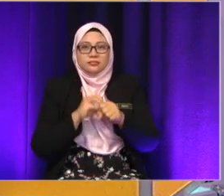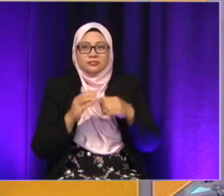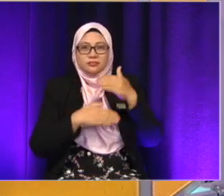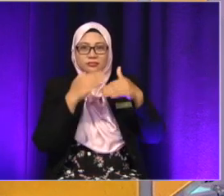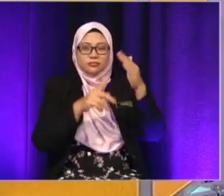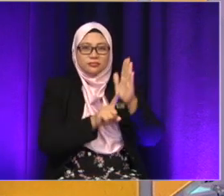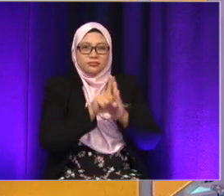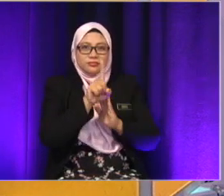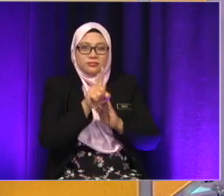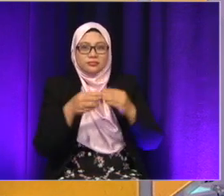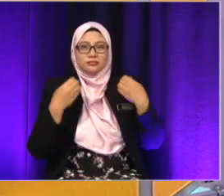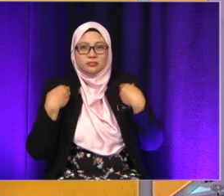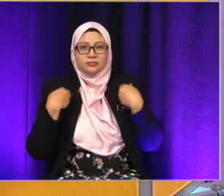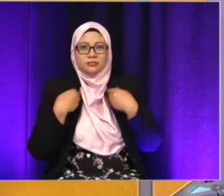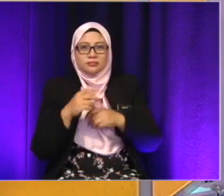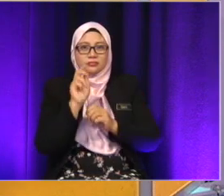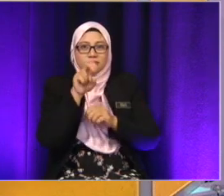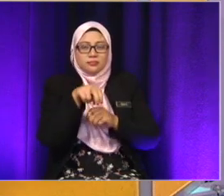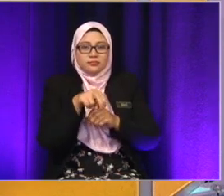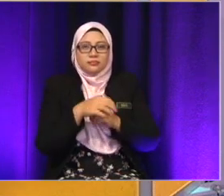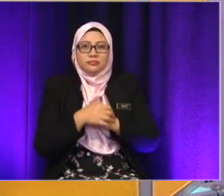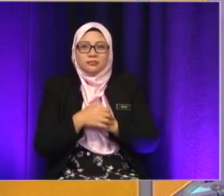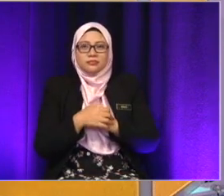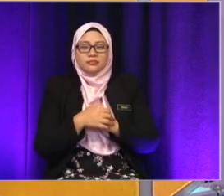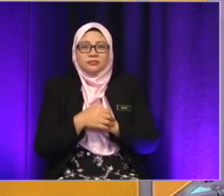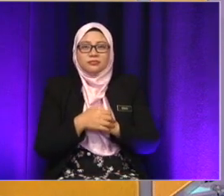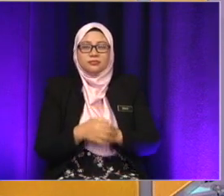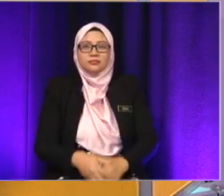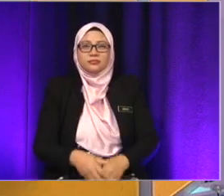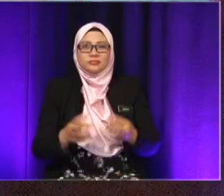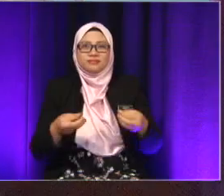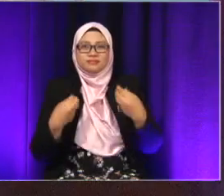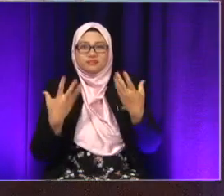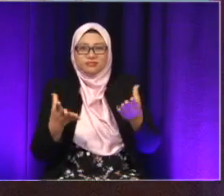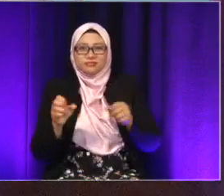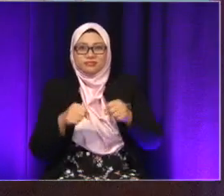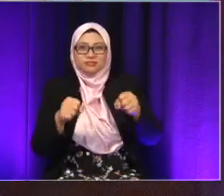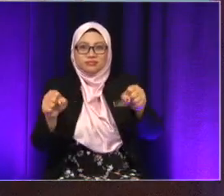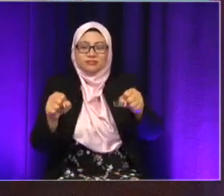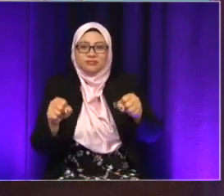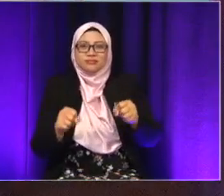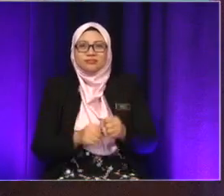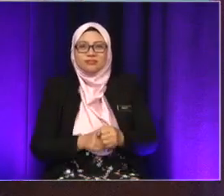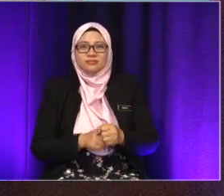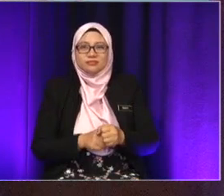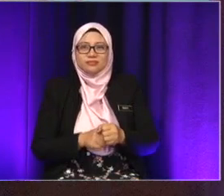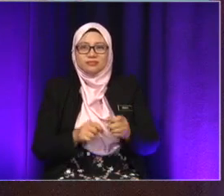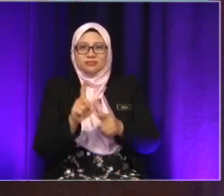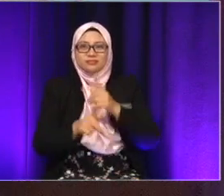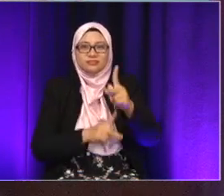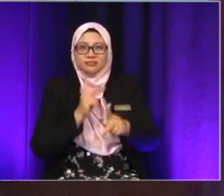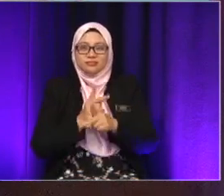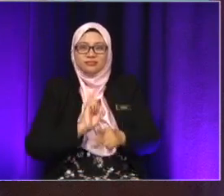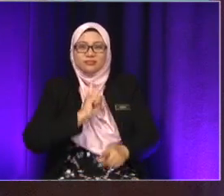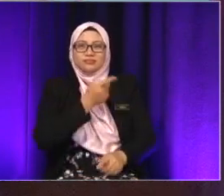sistem hidrolik juga. Jadi hidrolik bersama-sama kita lah. Baik. Okay. Jadi banyaklah sistem hidrolik di sekitar kita ni cikgu ya? Ya, banyak kita gunakan. Jadi